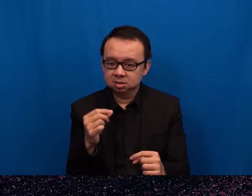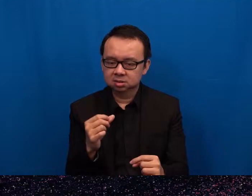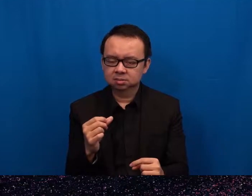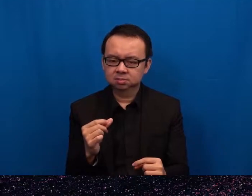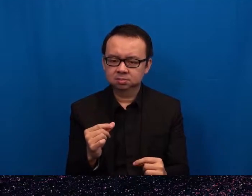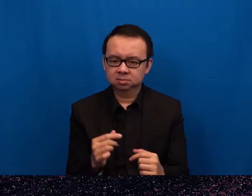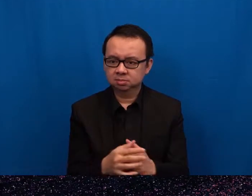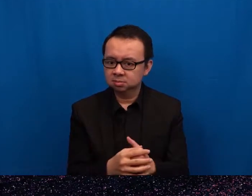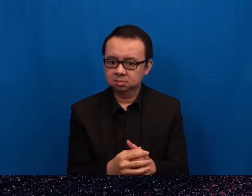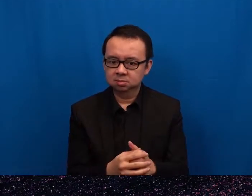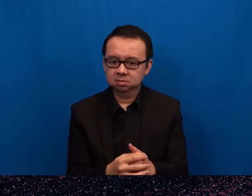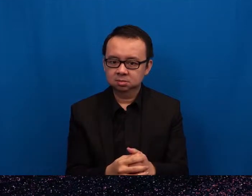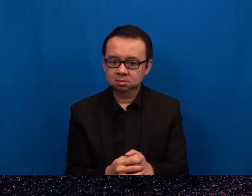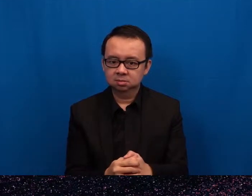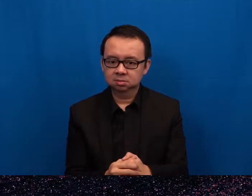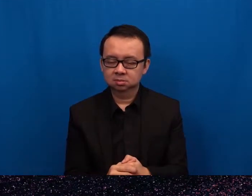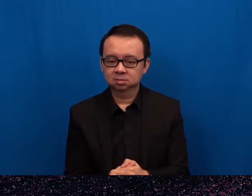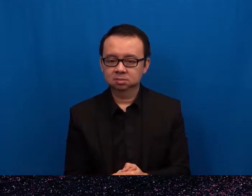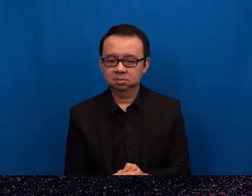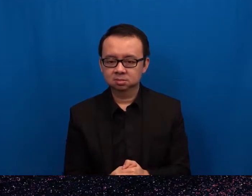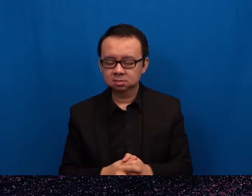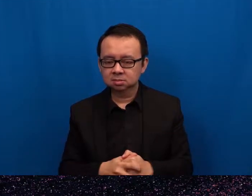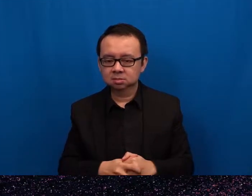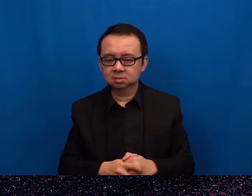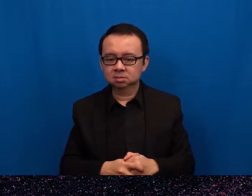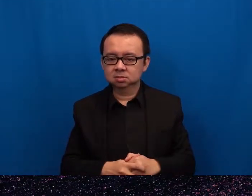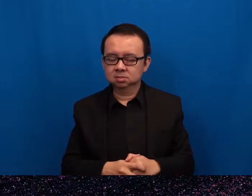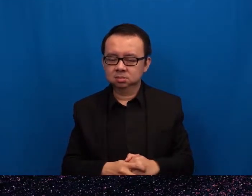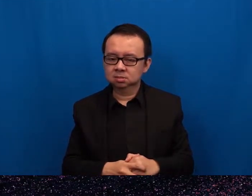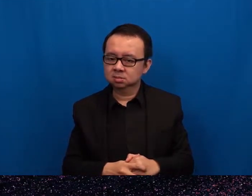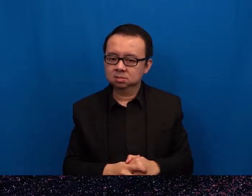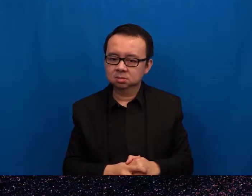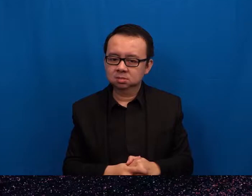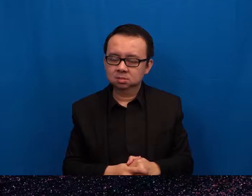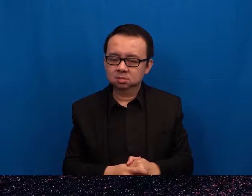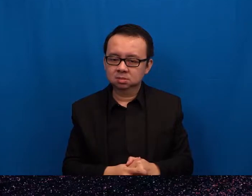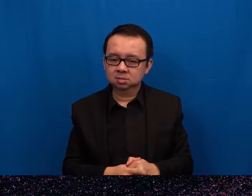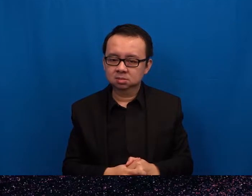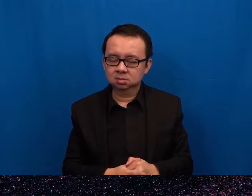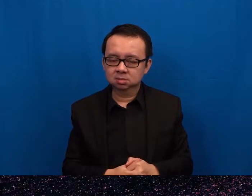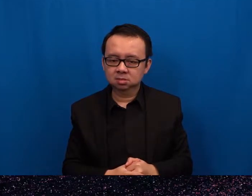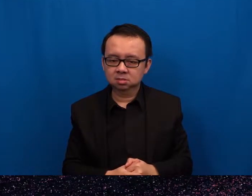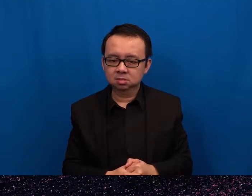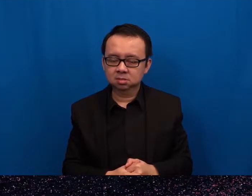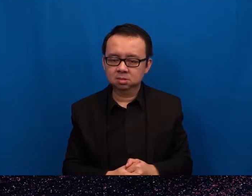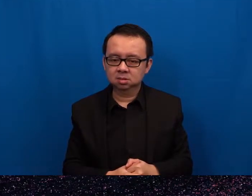spiritually karena it doesn't make sense. It's not biblical too. Karena Yesus berkata makan itu selalu berakhir di jamban besok hari.